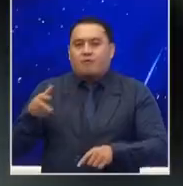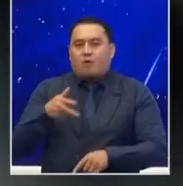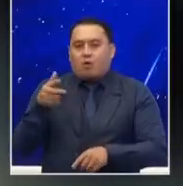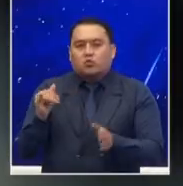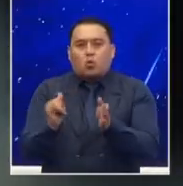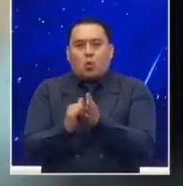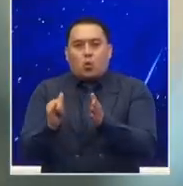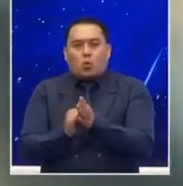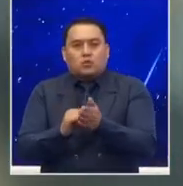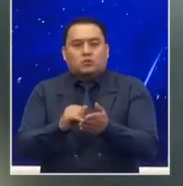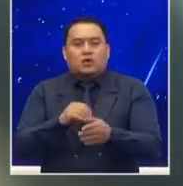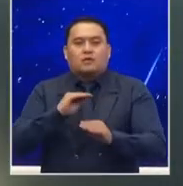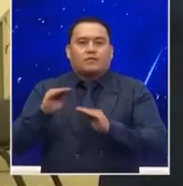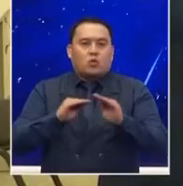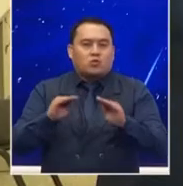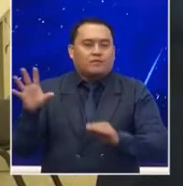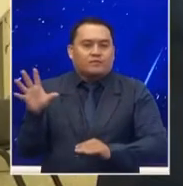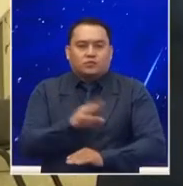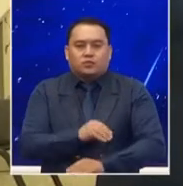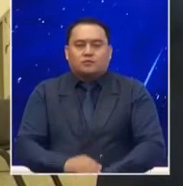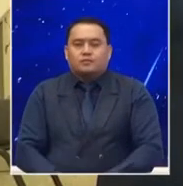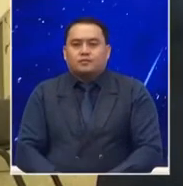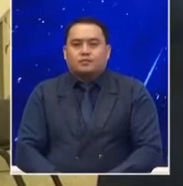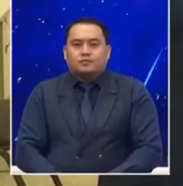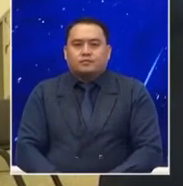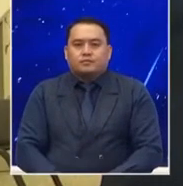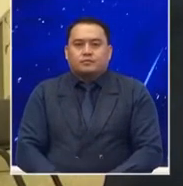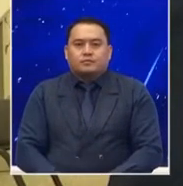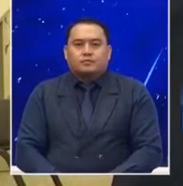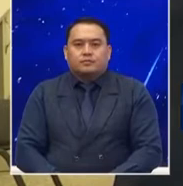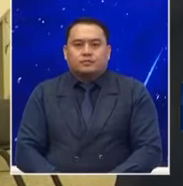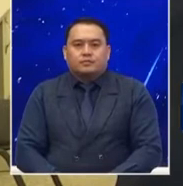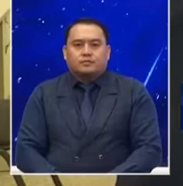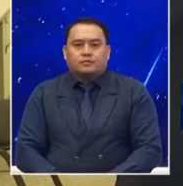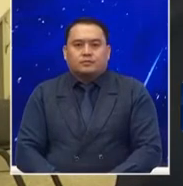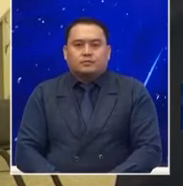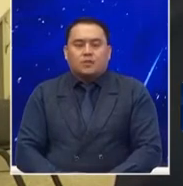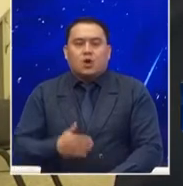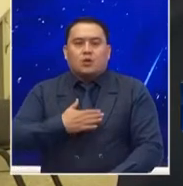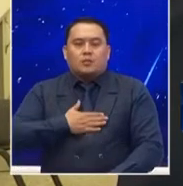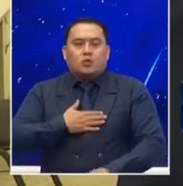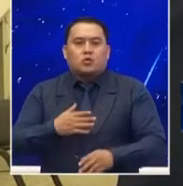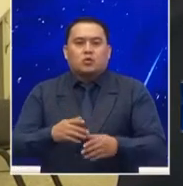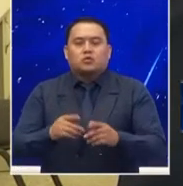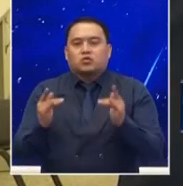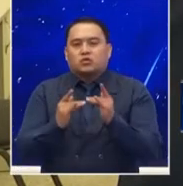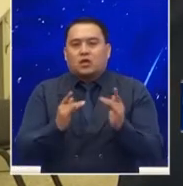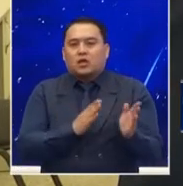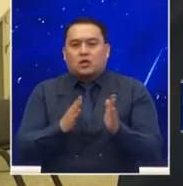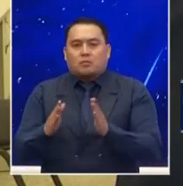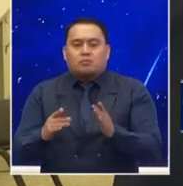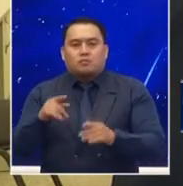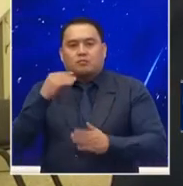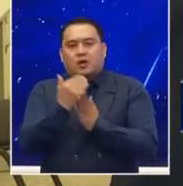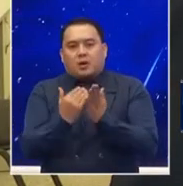ілініп, іші талғаммен безендірілген. 3 жыл бұрын елбасы осы нені көтерген. Жатақхана жөн программаны